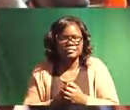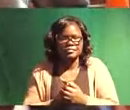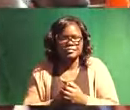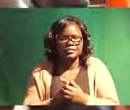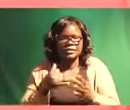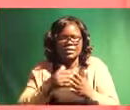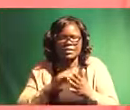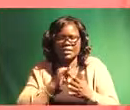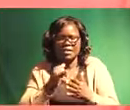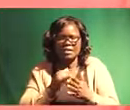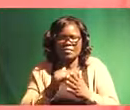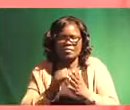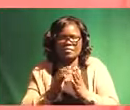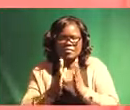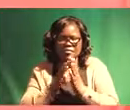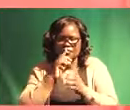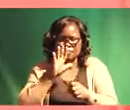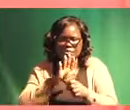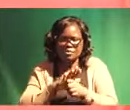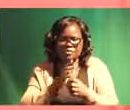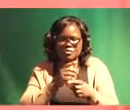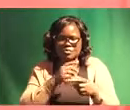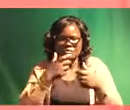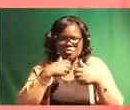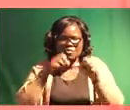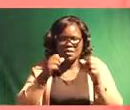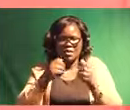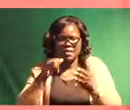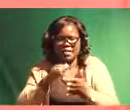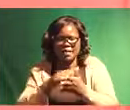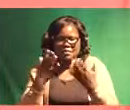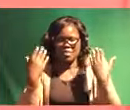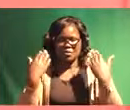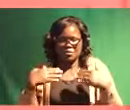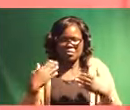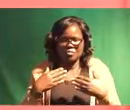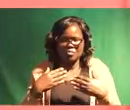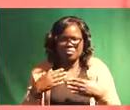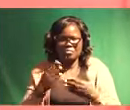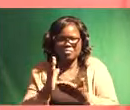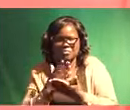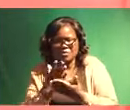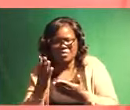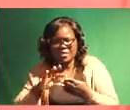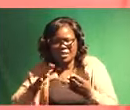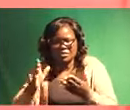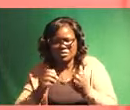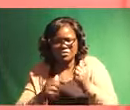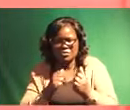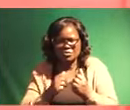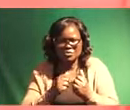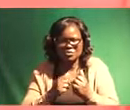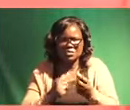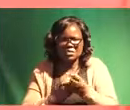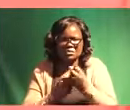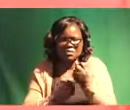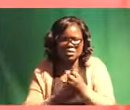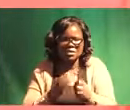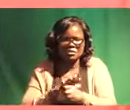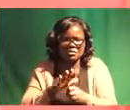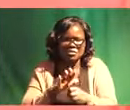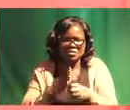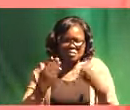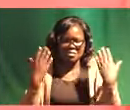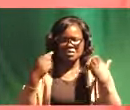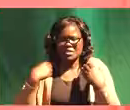It is our pledge na promise kwa rais wetu ya kwamba sisi wa Meru, kati ya zile county ambazo zinamsupporti sana, Meru